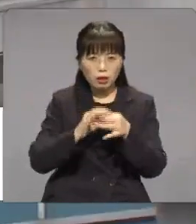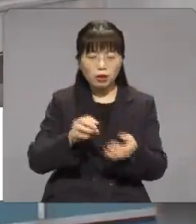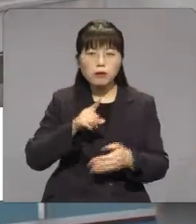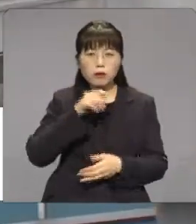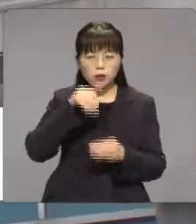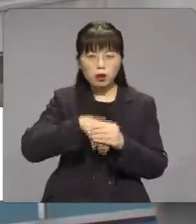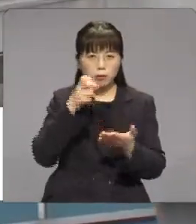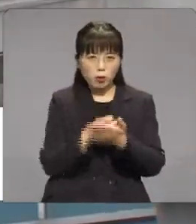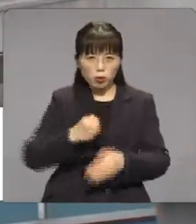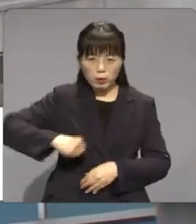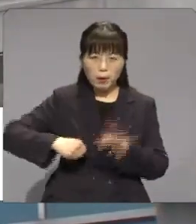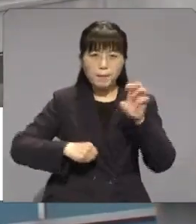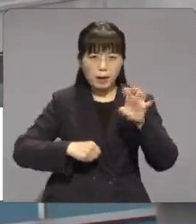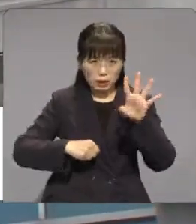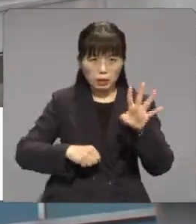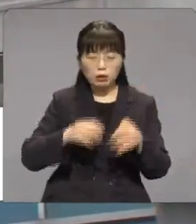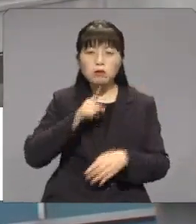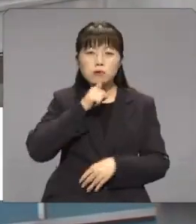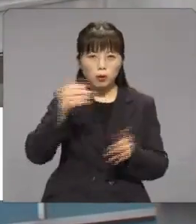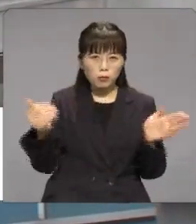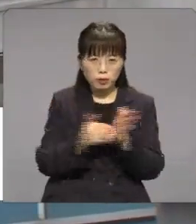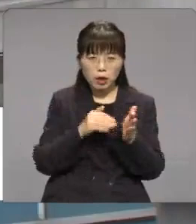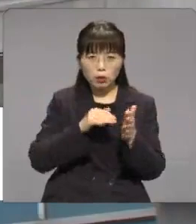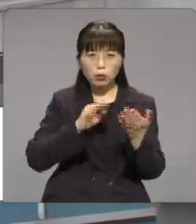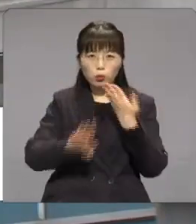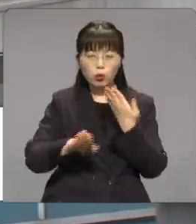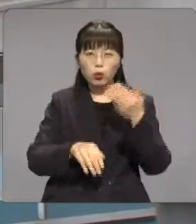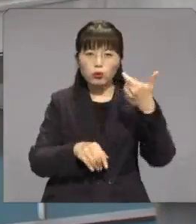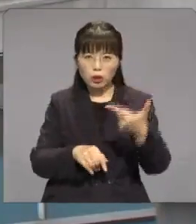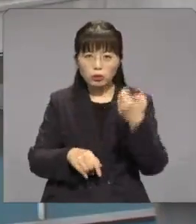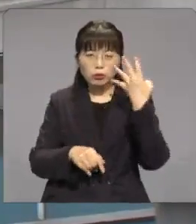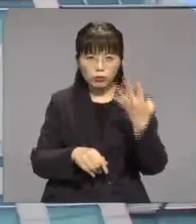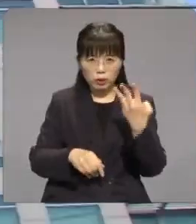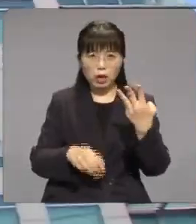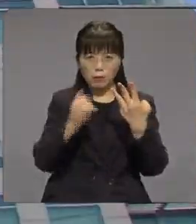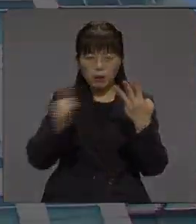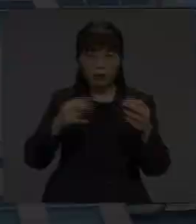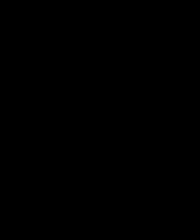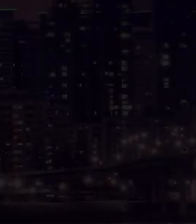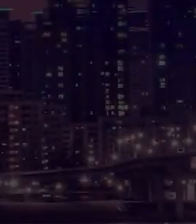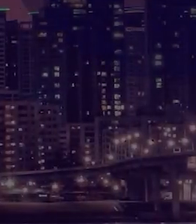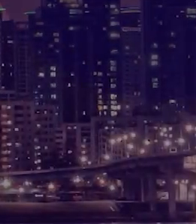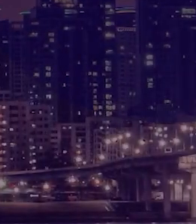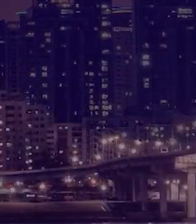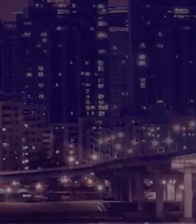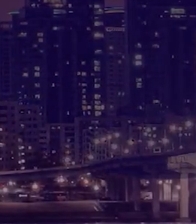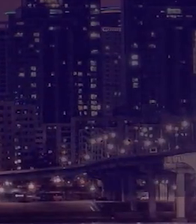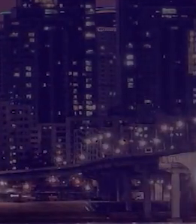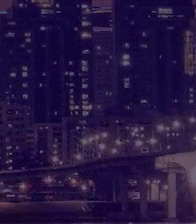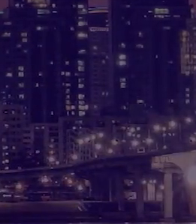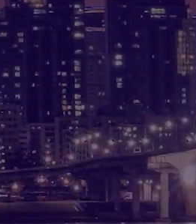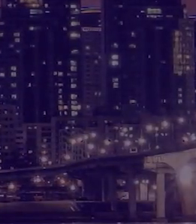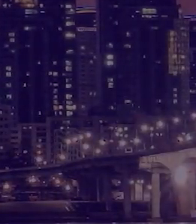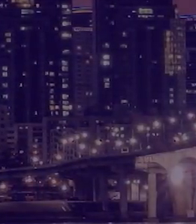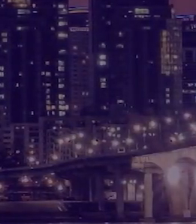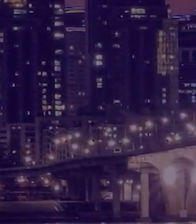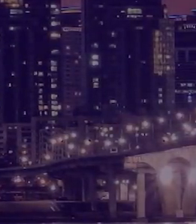선거법 위반 혐의로 44건을 접수하고 예순 세명을 형사 입건했다고 밝혔습니다